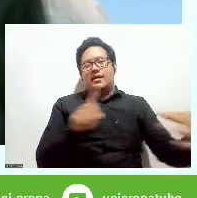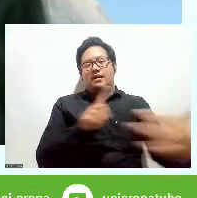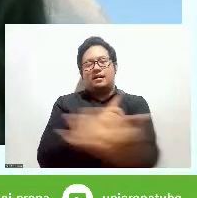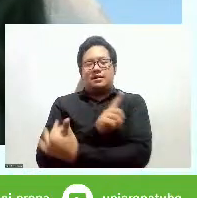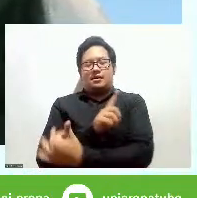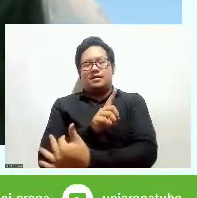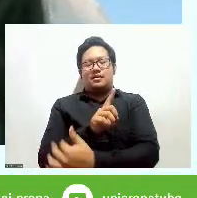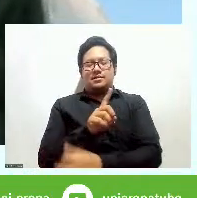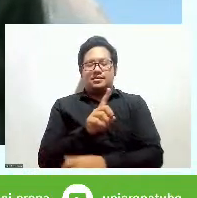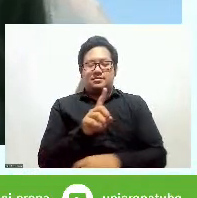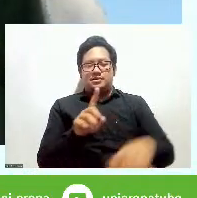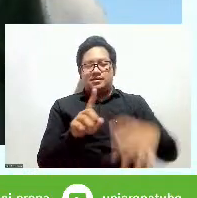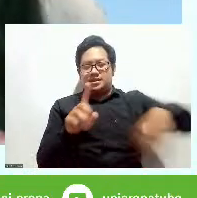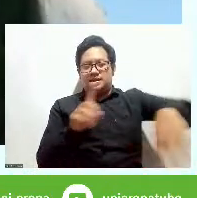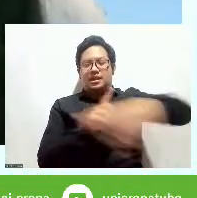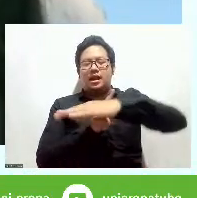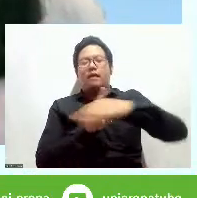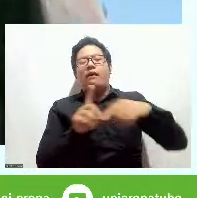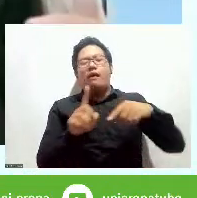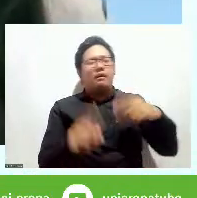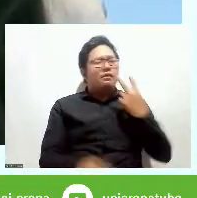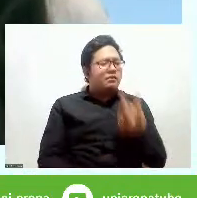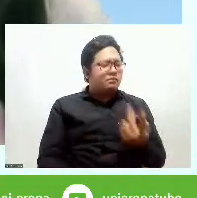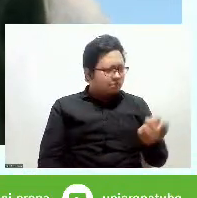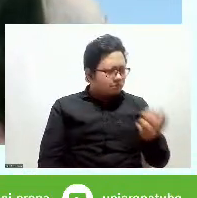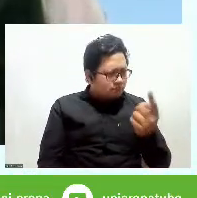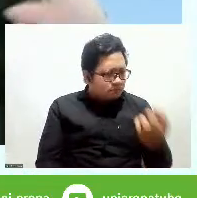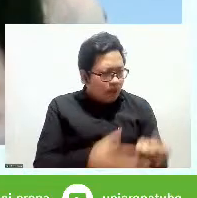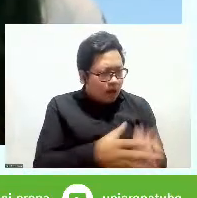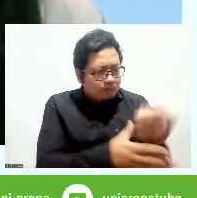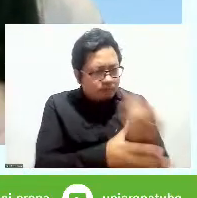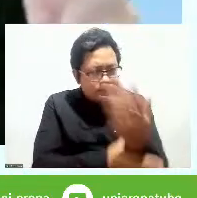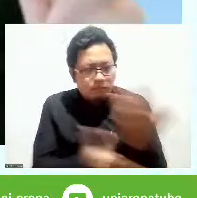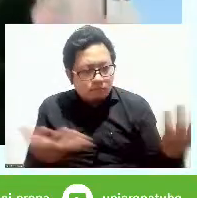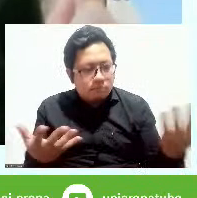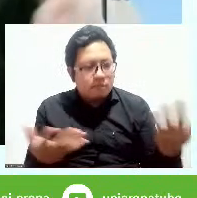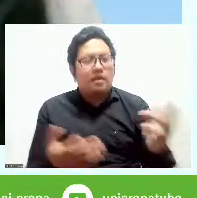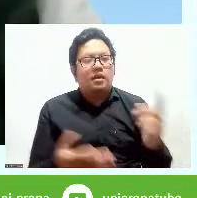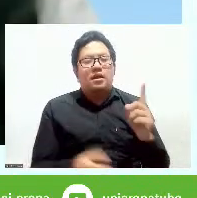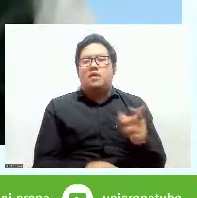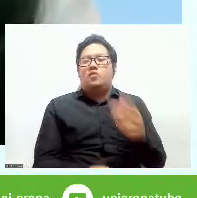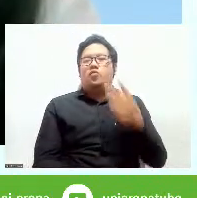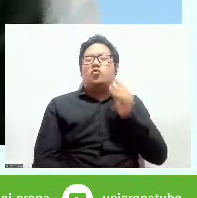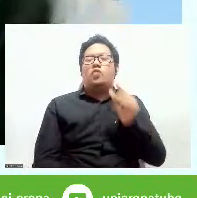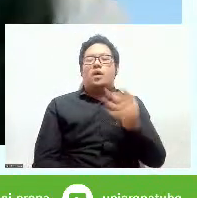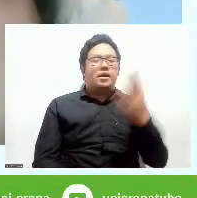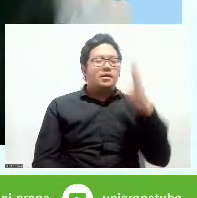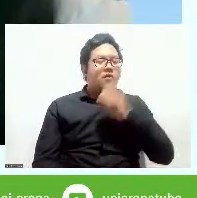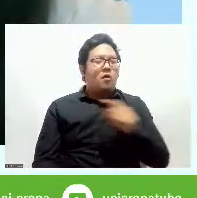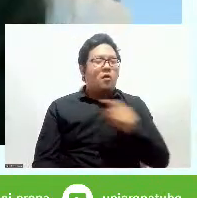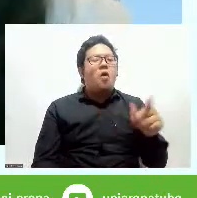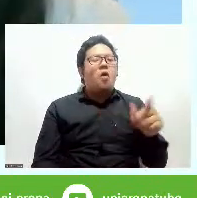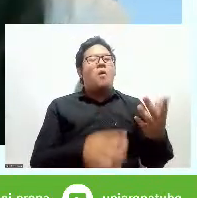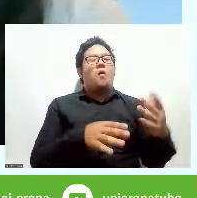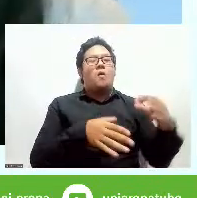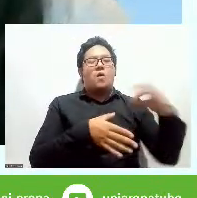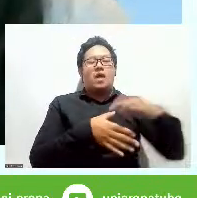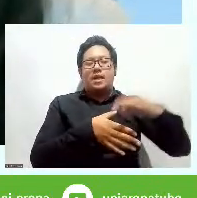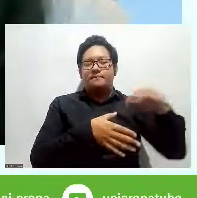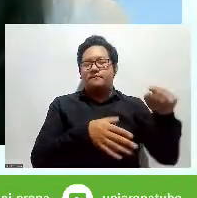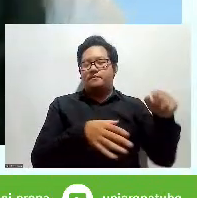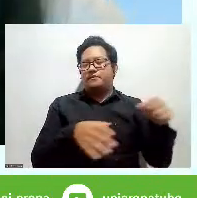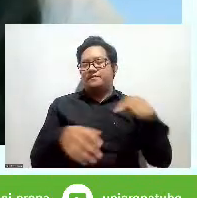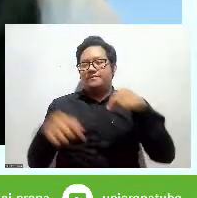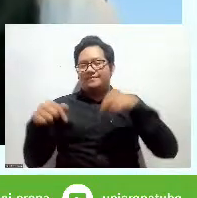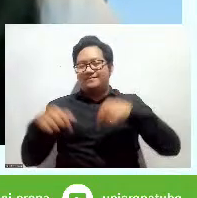itu akan menunjukkan bahwa tanggung banget by Terima kasih